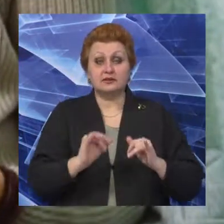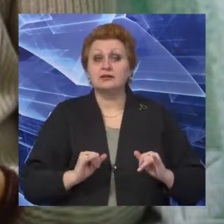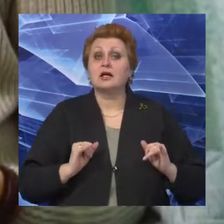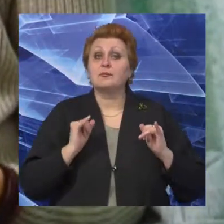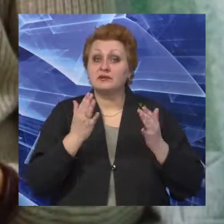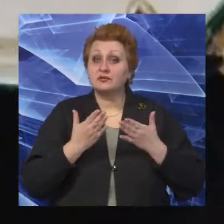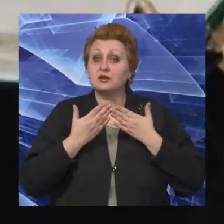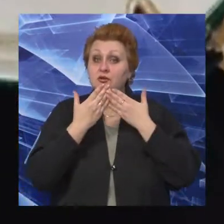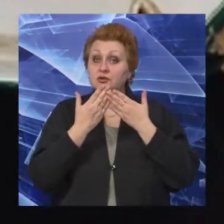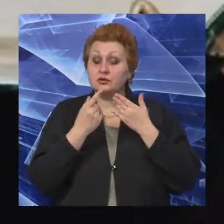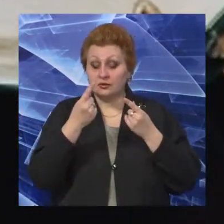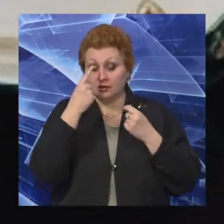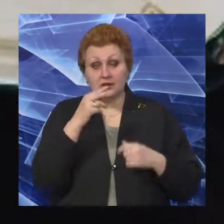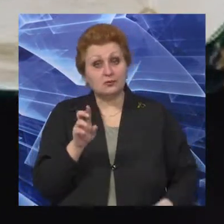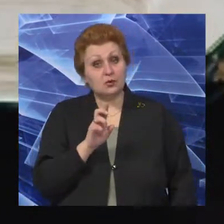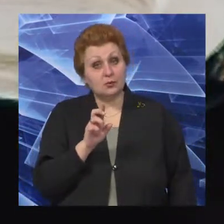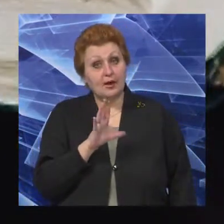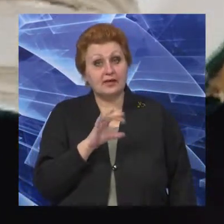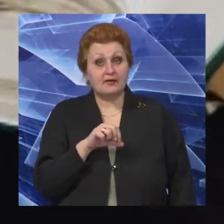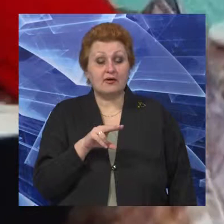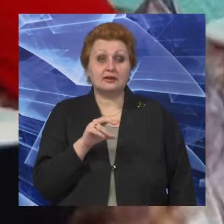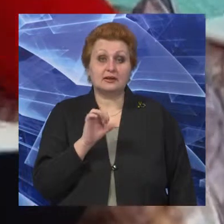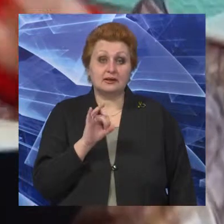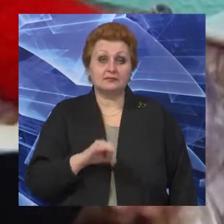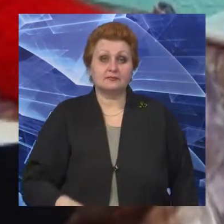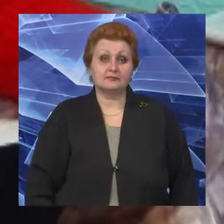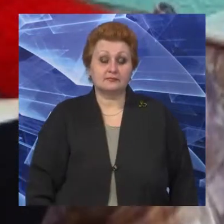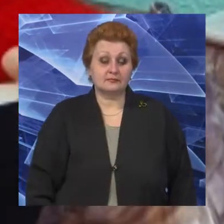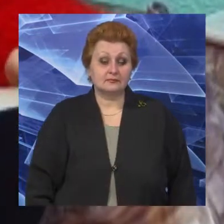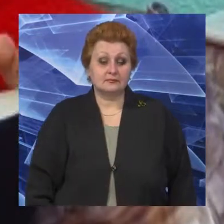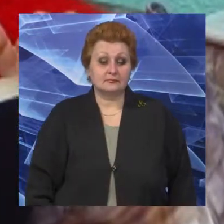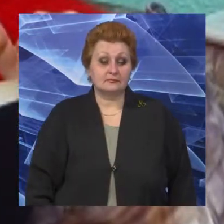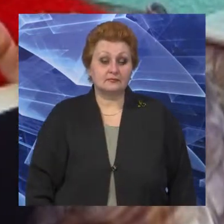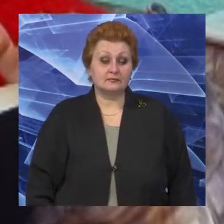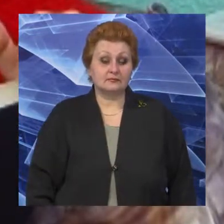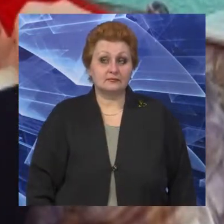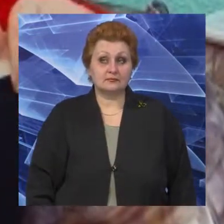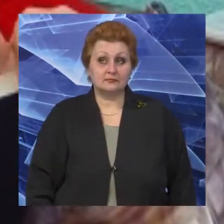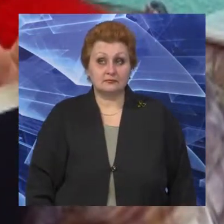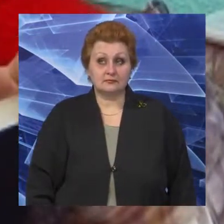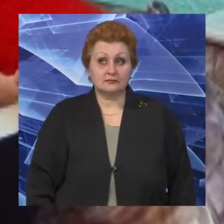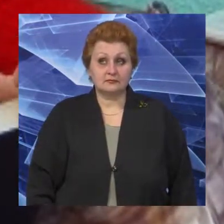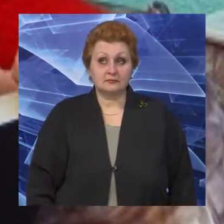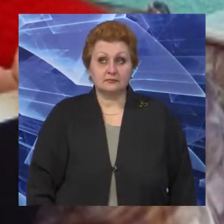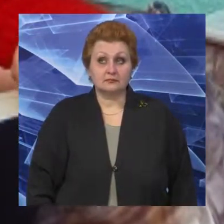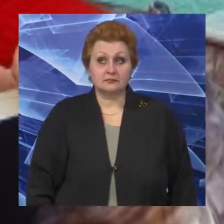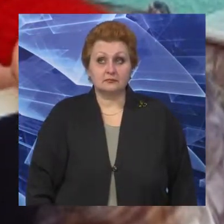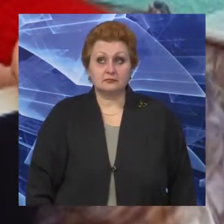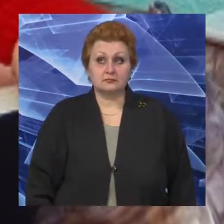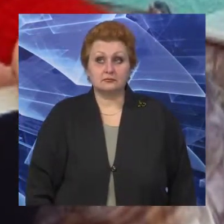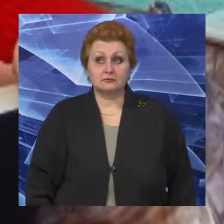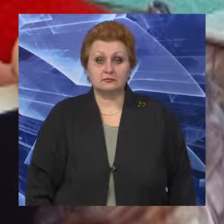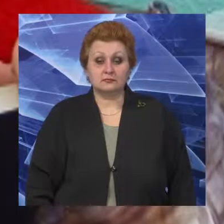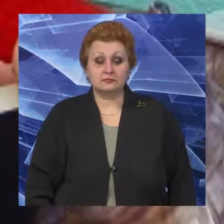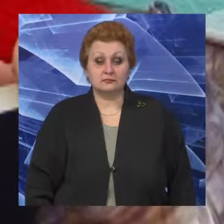часов посвящают чтению и разбору Библии и Евангелия. Хвалите рабы Господня, хвалите имя Господня, да будет имя Господня благословено отныне и